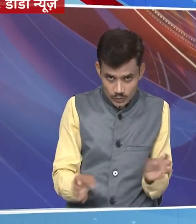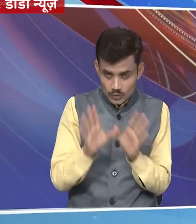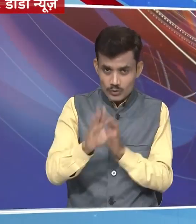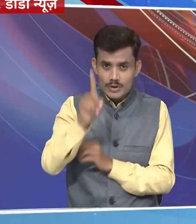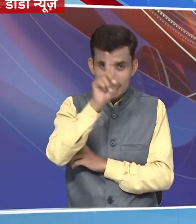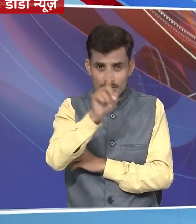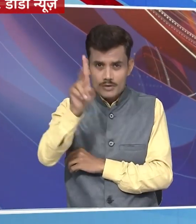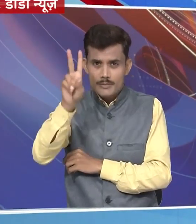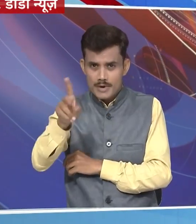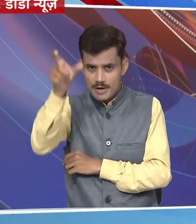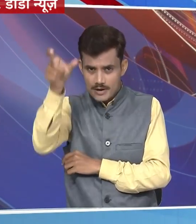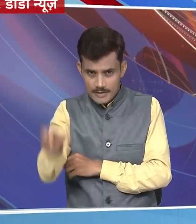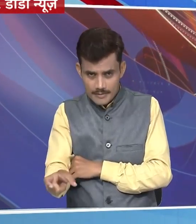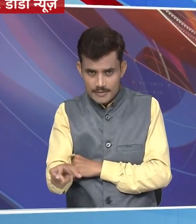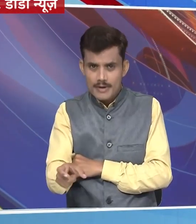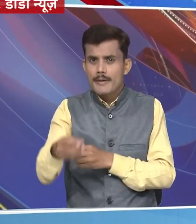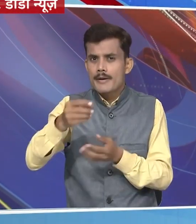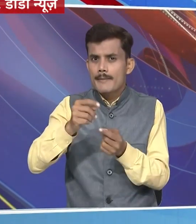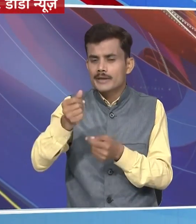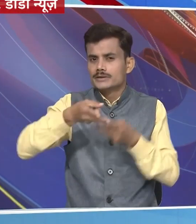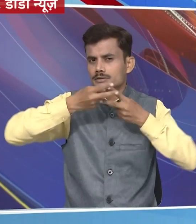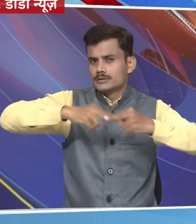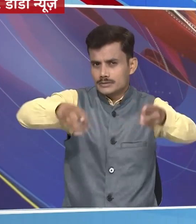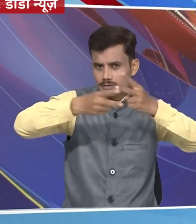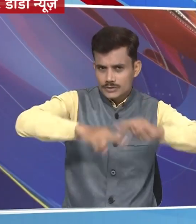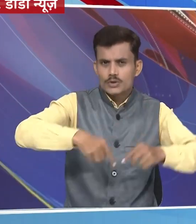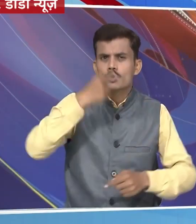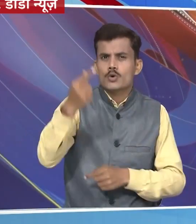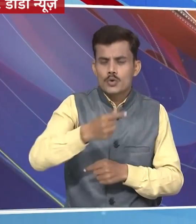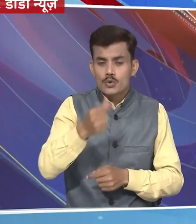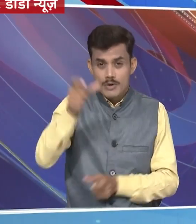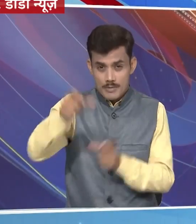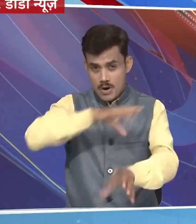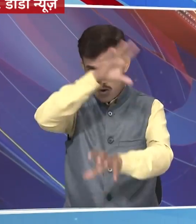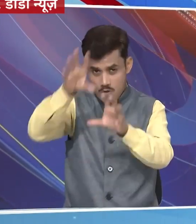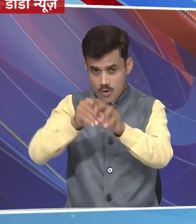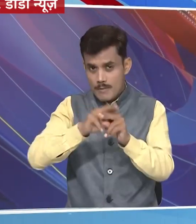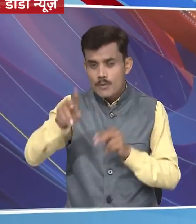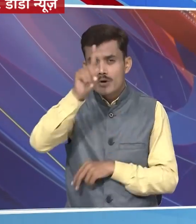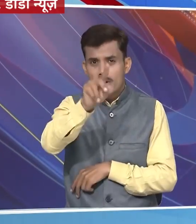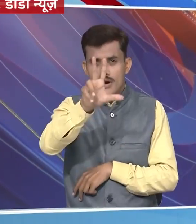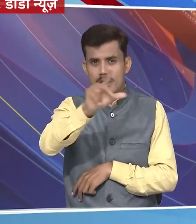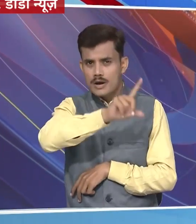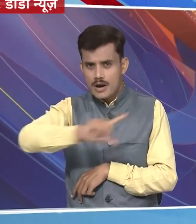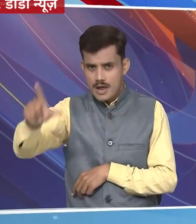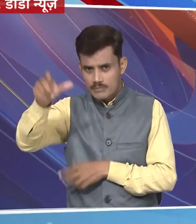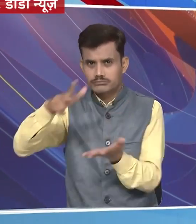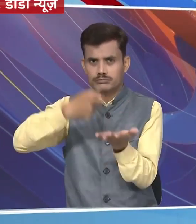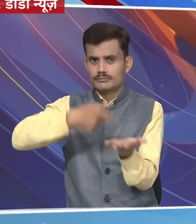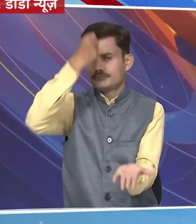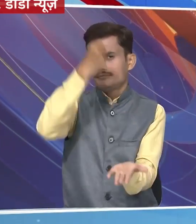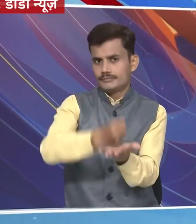इससे 112 लाभार्थियों को पैसा मिल रहा है। इस योजना के लिए अब तक 18 लाख लोग अपना पंजीकरण करा चुके